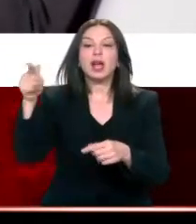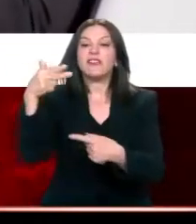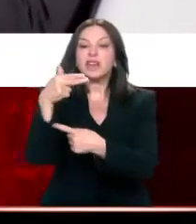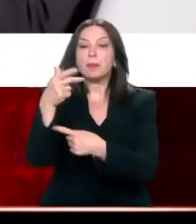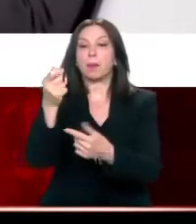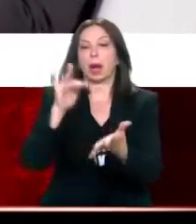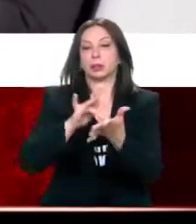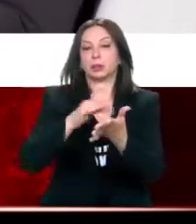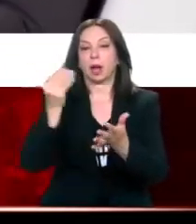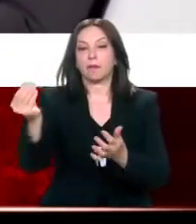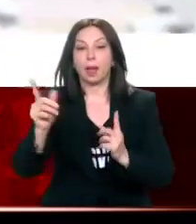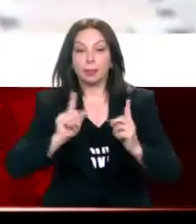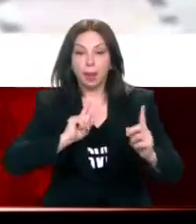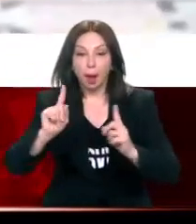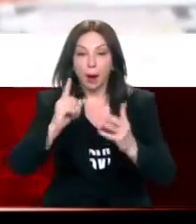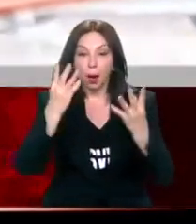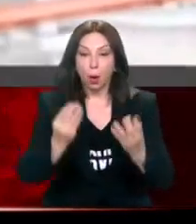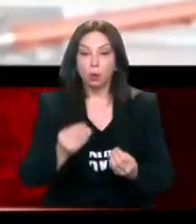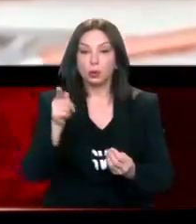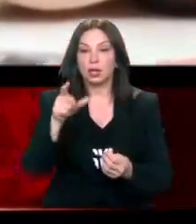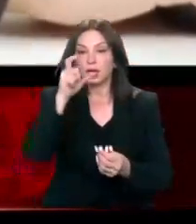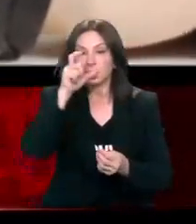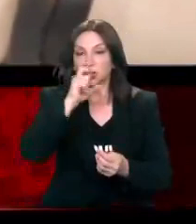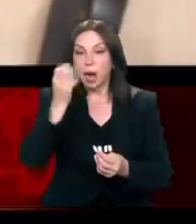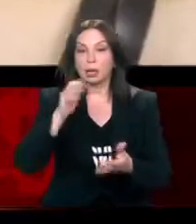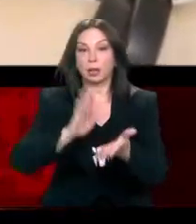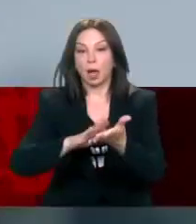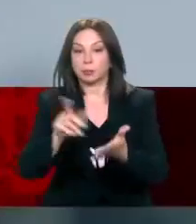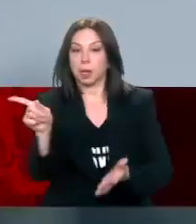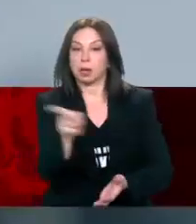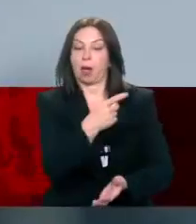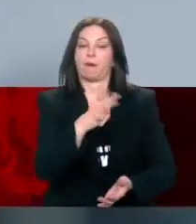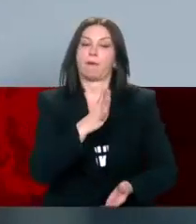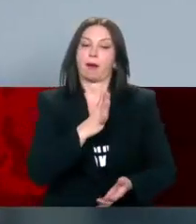uygulayacaktır. Dava edilmeleri halinde işçilik alacakları ve tazminat ödemeye mahkum olacaklardır.